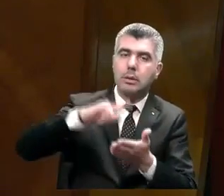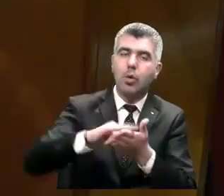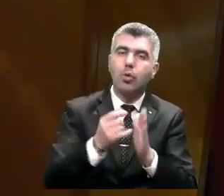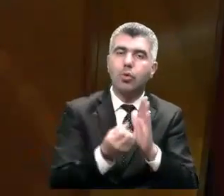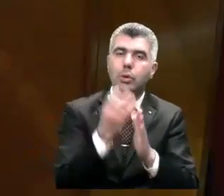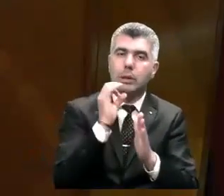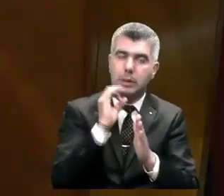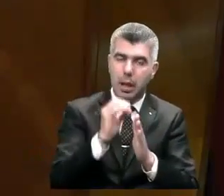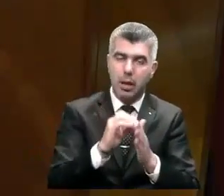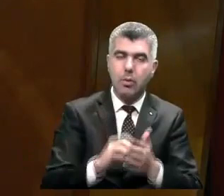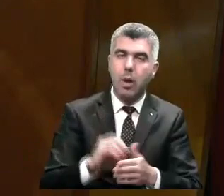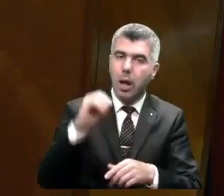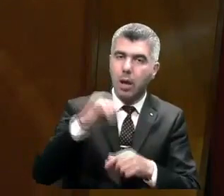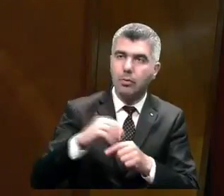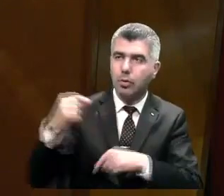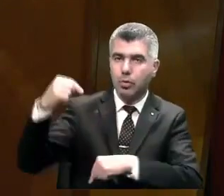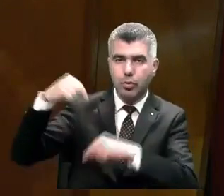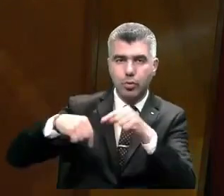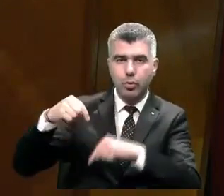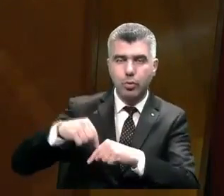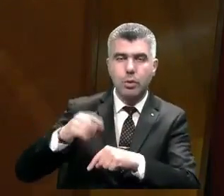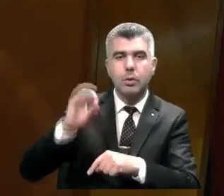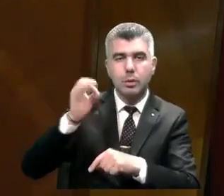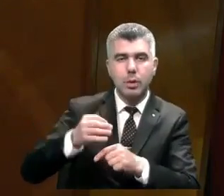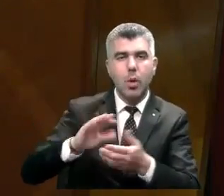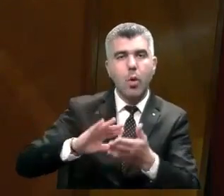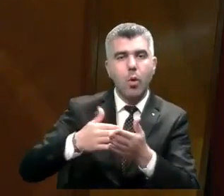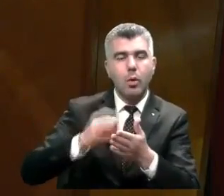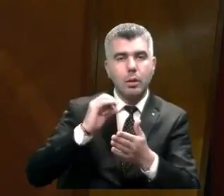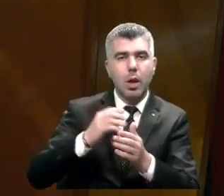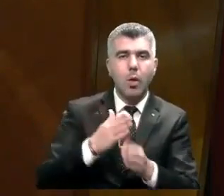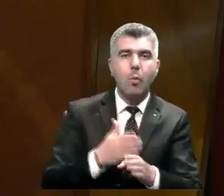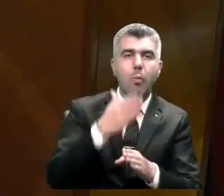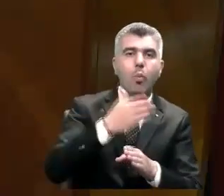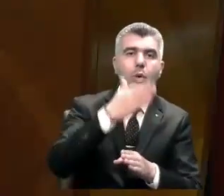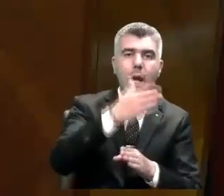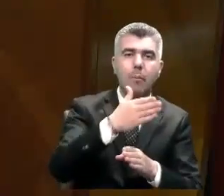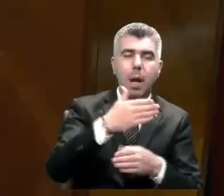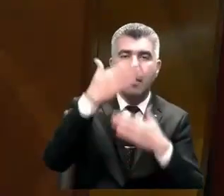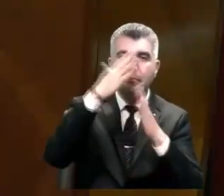وبالطبع باش نكونوا واجدين للاستحقاقات المستقبليه اللي تتسناها بلادنا ان شاء الله.